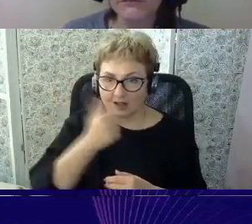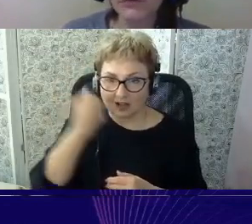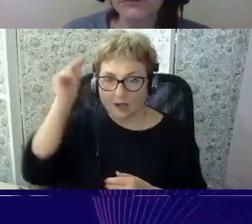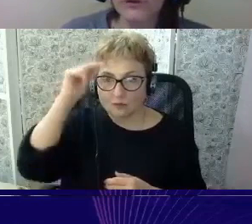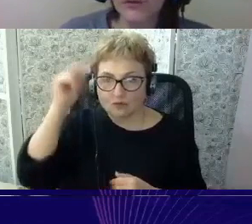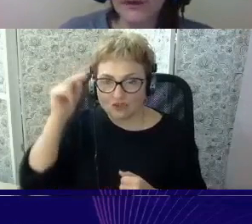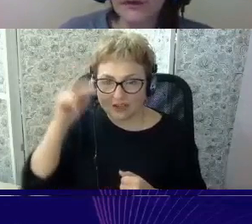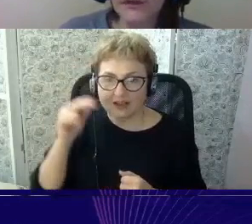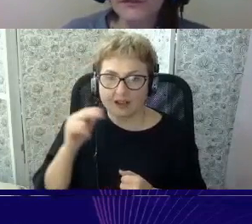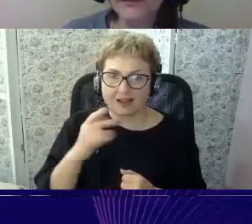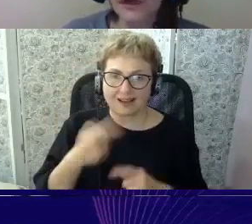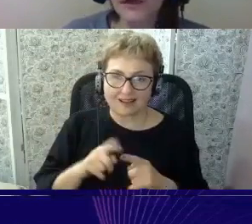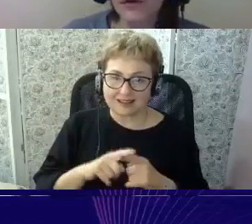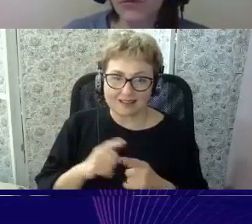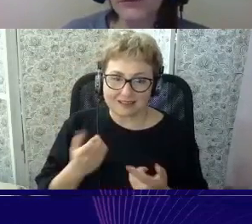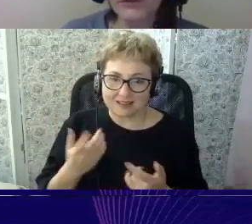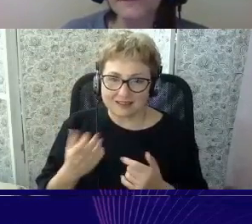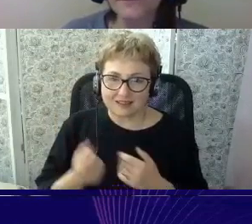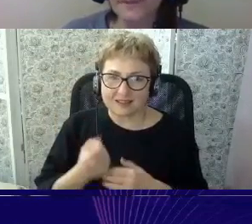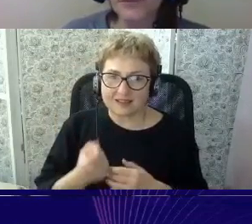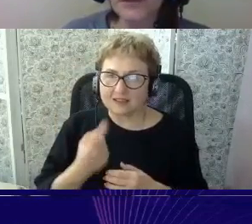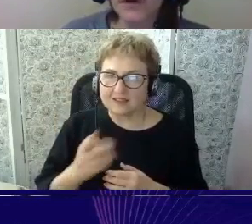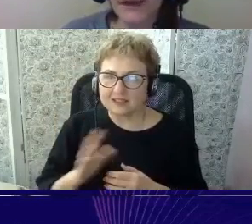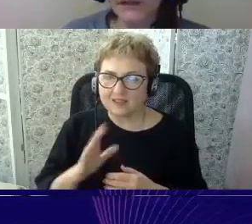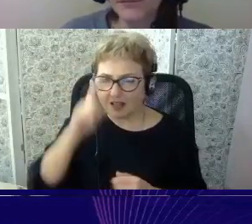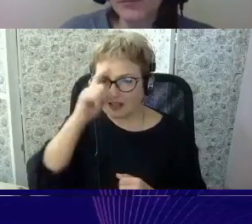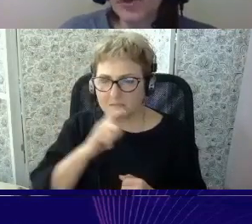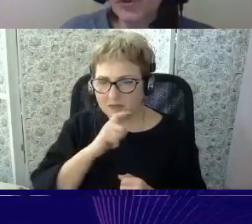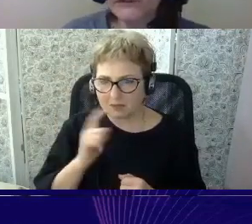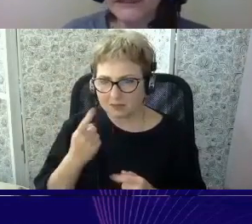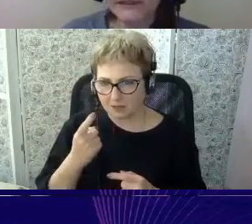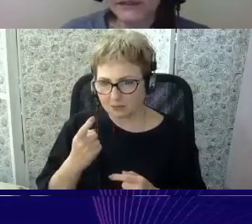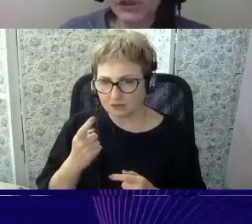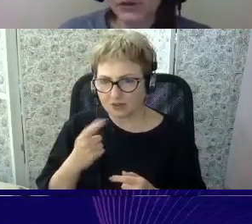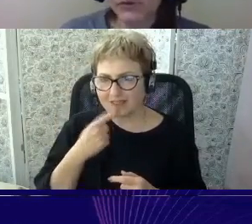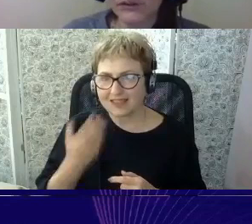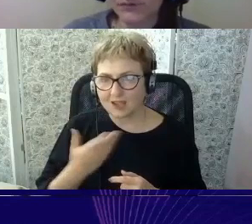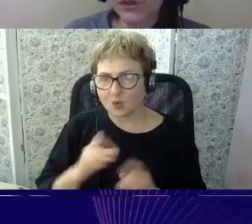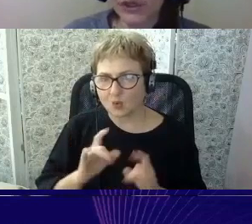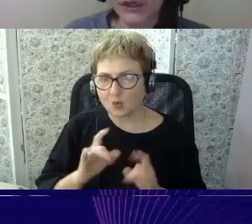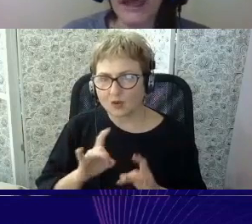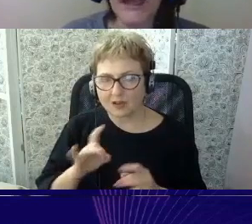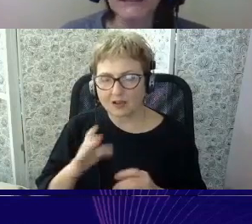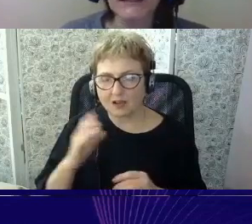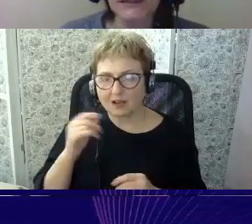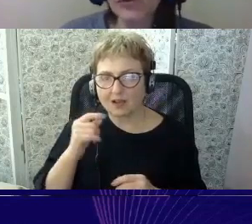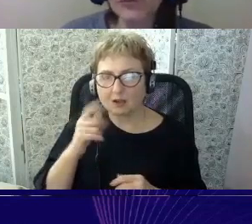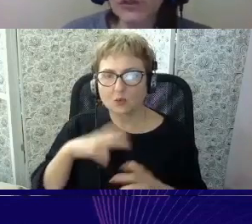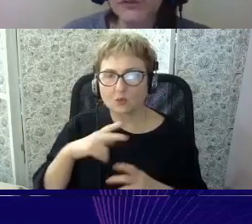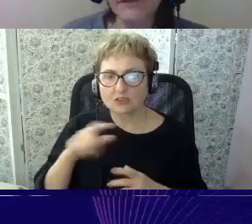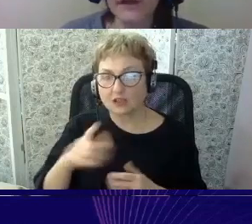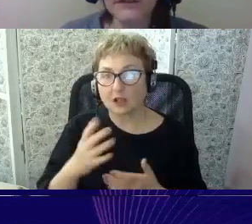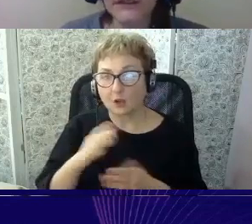обучения, ну, как бы это не вызывало какого-то непонимания, да, потому что шел теоретический курс обучения, и